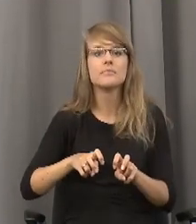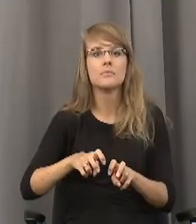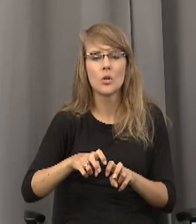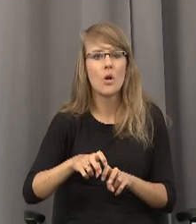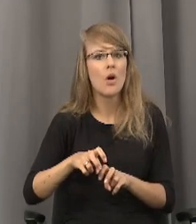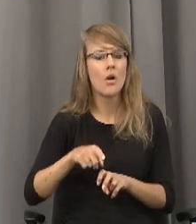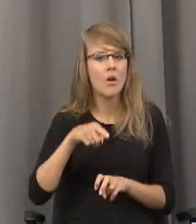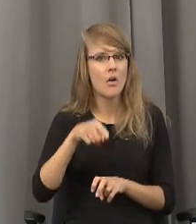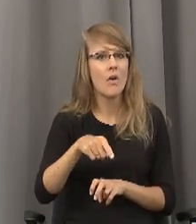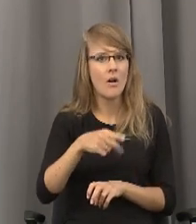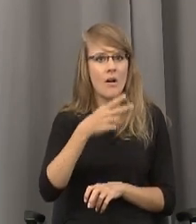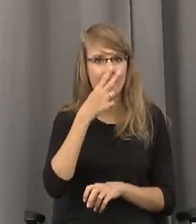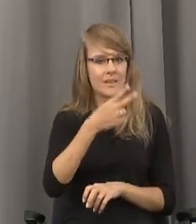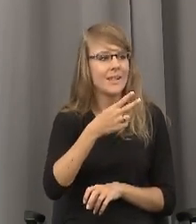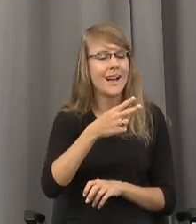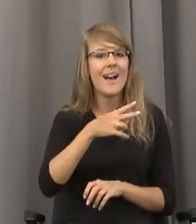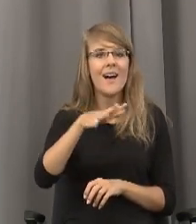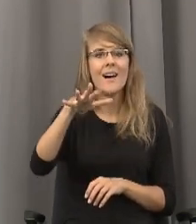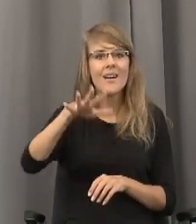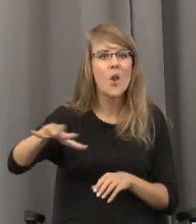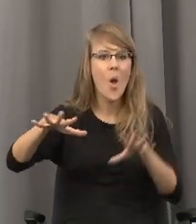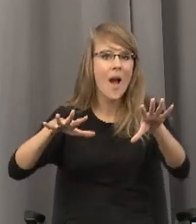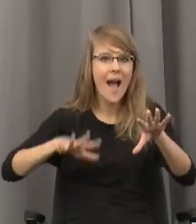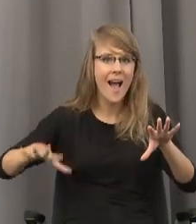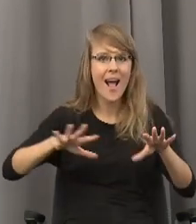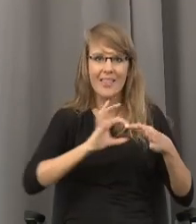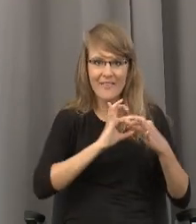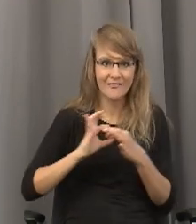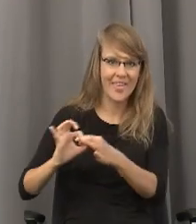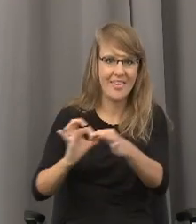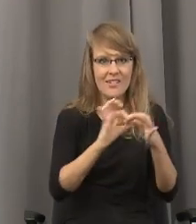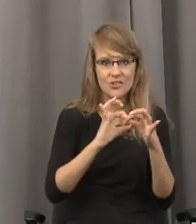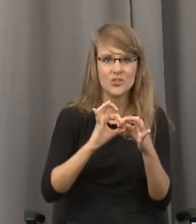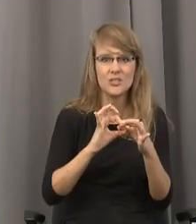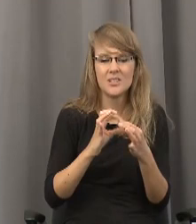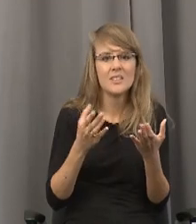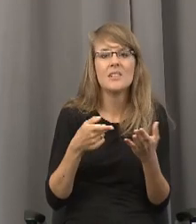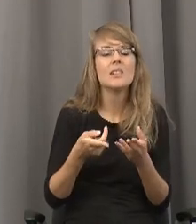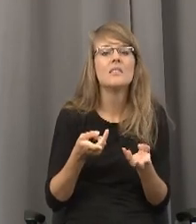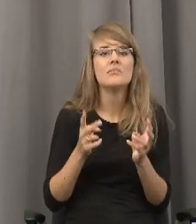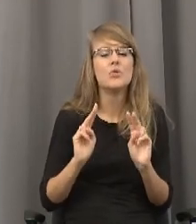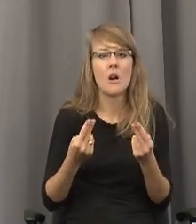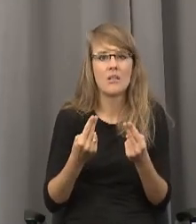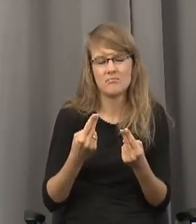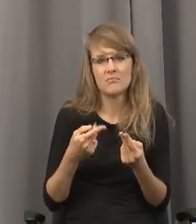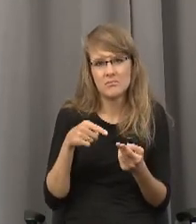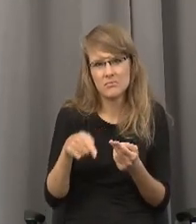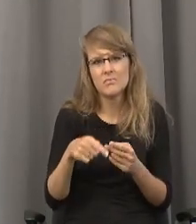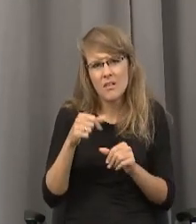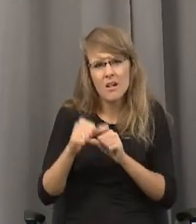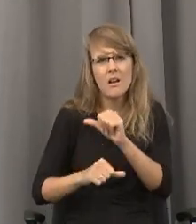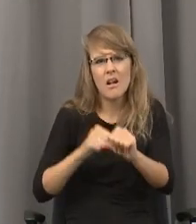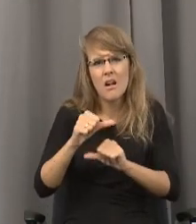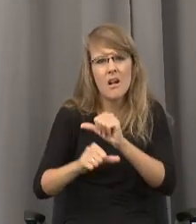że więzi lokalne powstawały i powstają i przez wieki. Pierwszy,